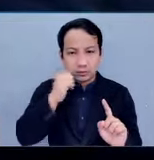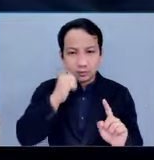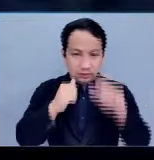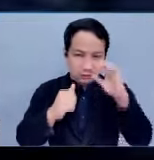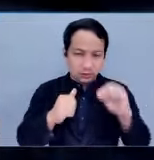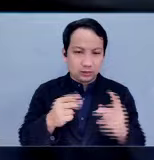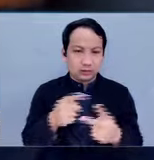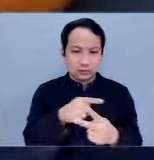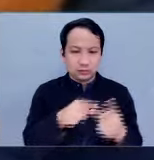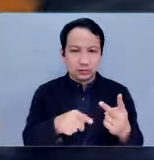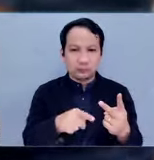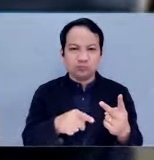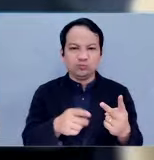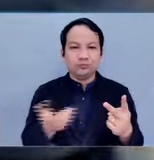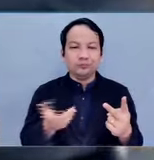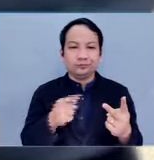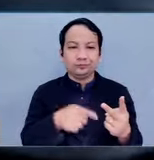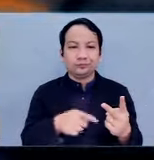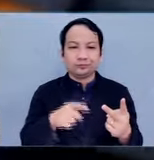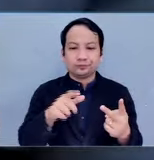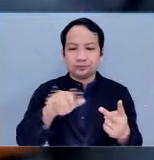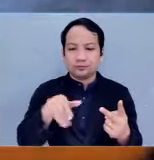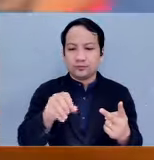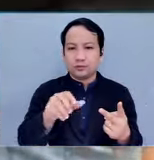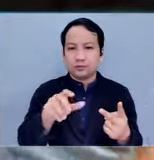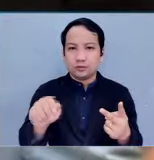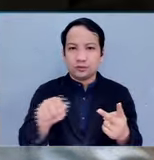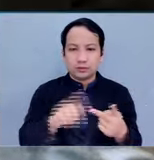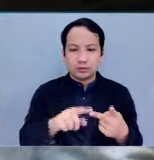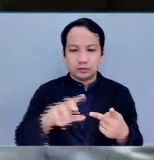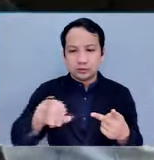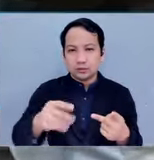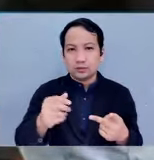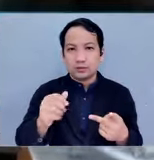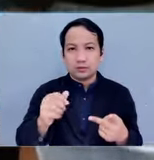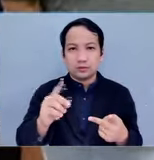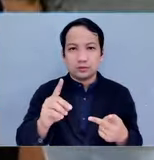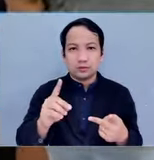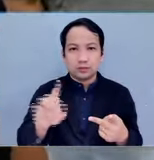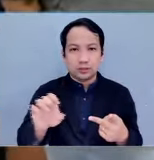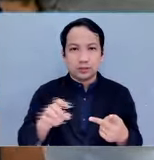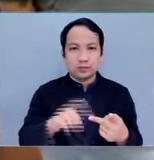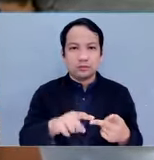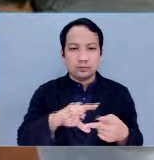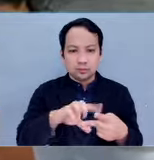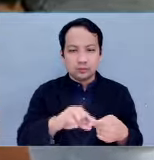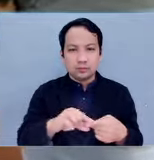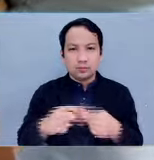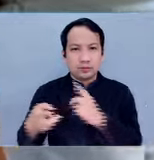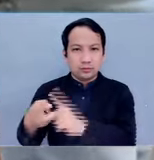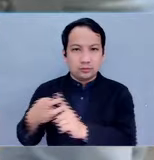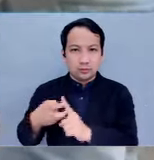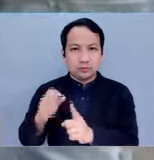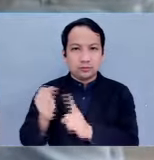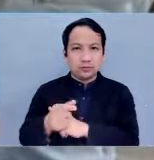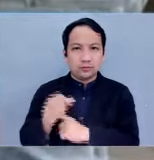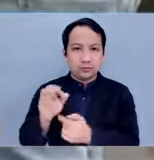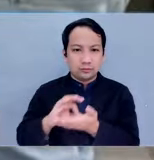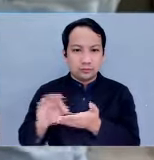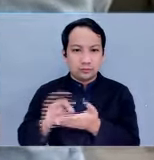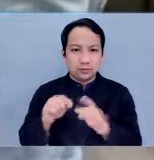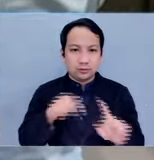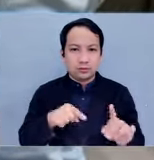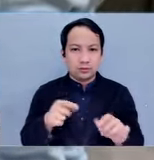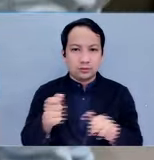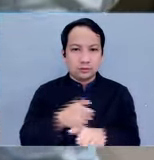lang ang mga suspect na sina alias Joanne at alias Jake. Inirareklamo sila ng pang-hostage ng social media account ng nabiktima nilang